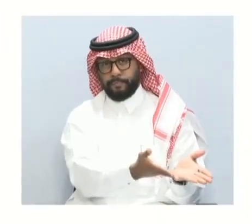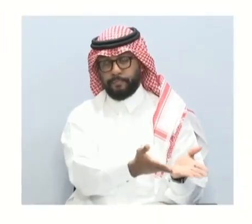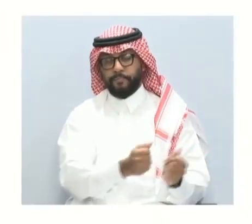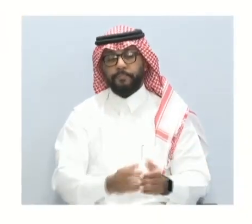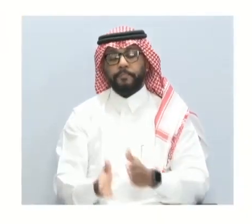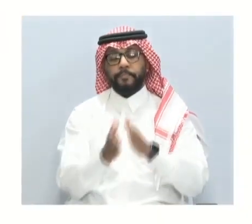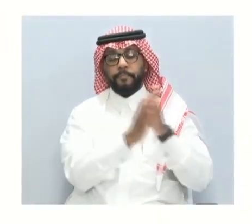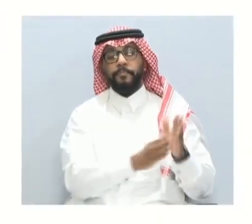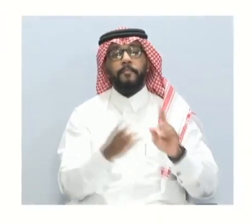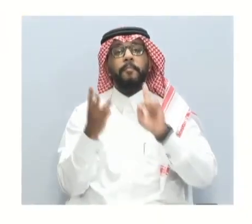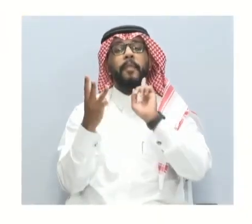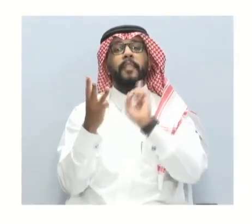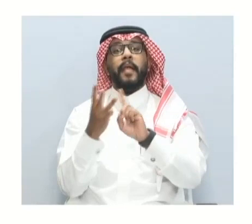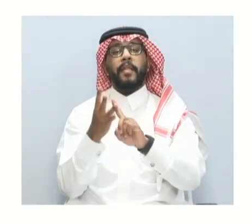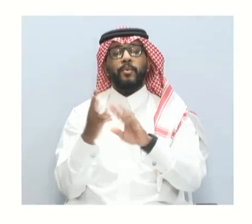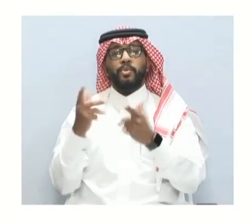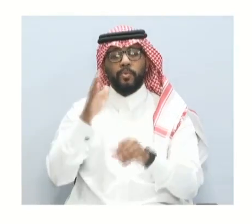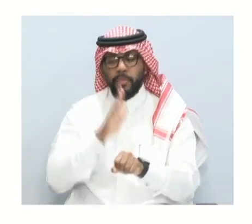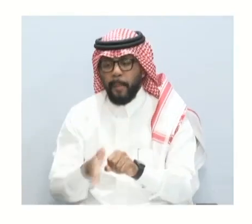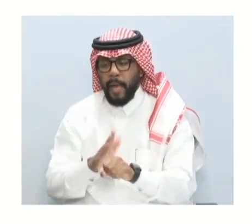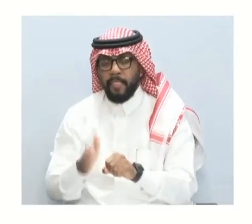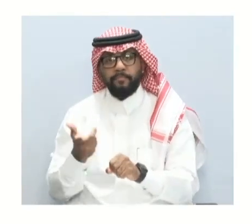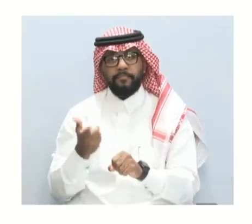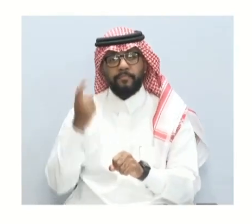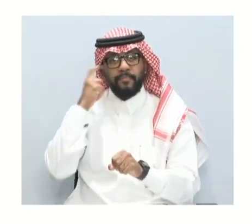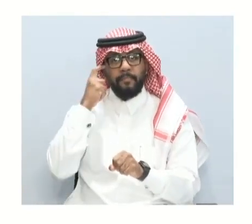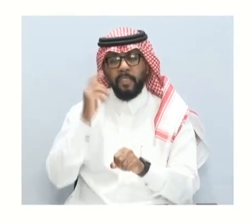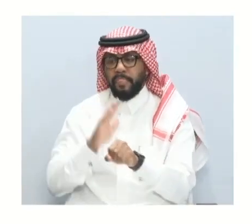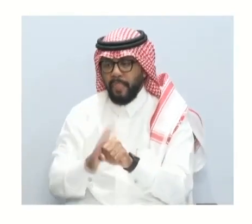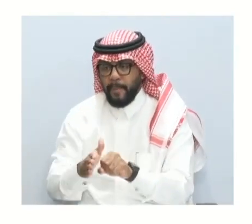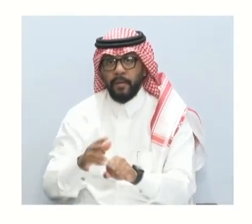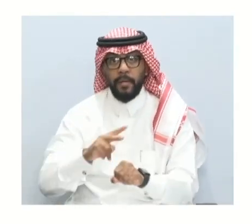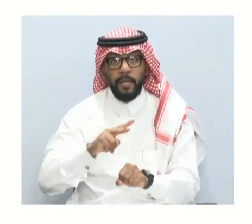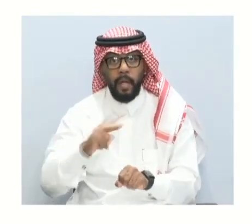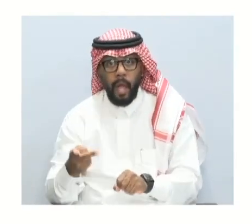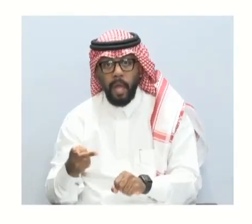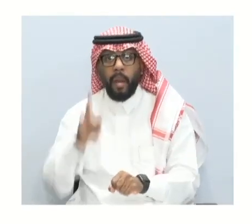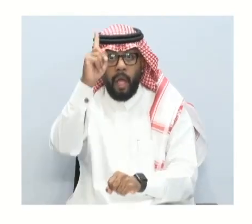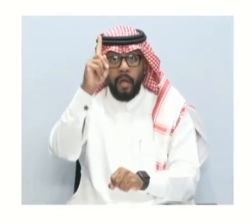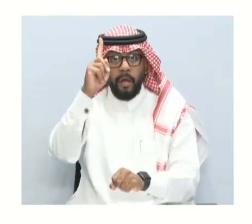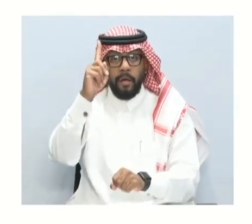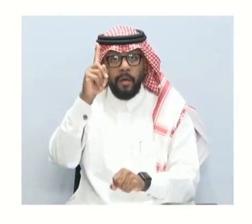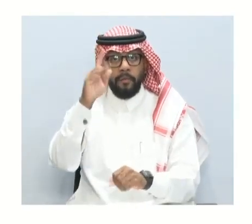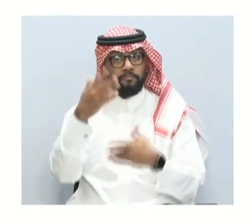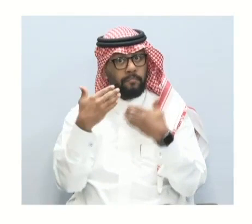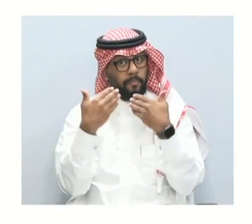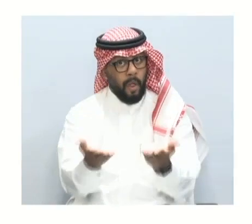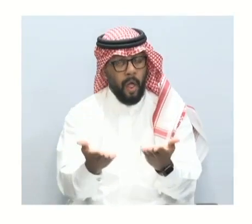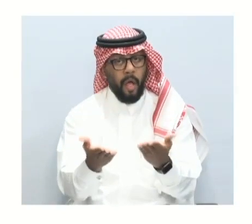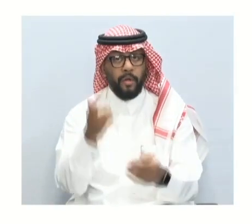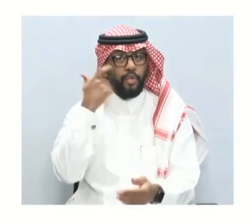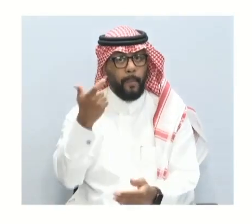يذبح لهم ويتقرب اليهم والذبح قلنا القاعده لابد تكون مى دائمه الذبح عباده لله